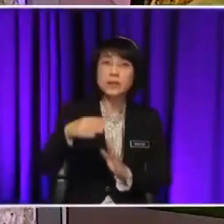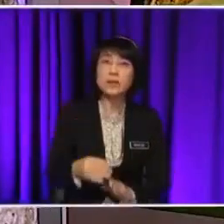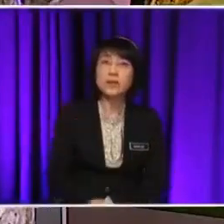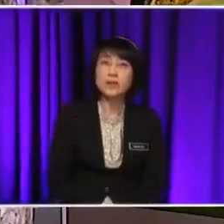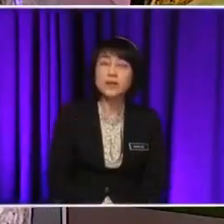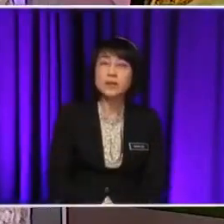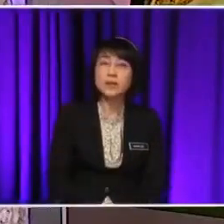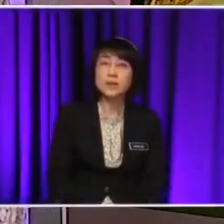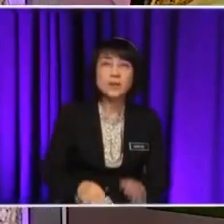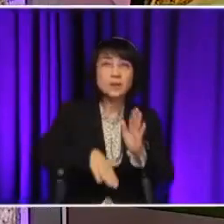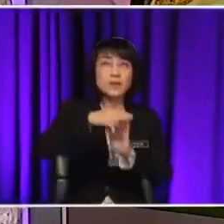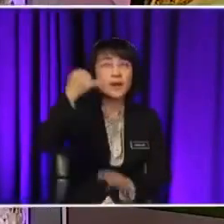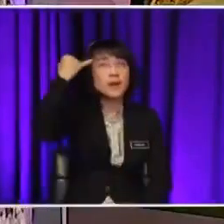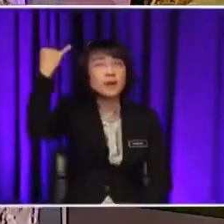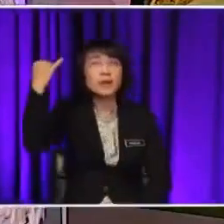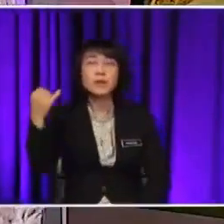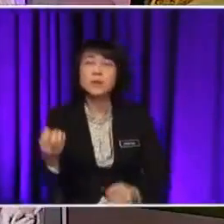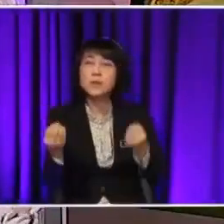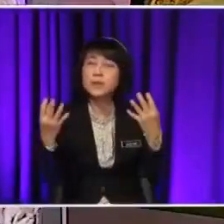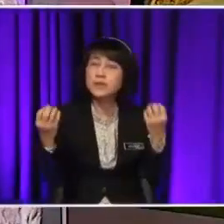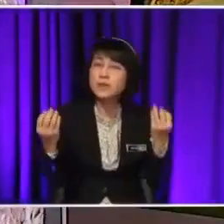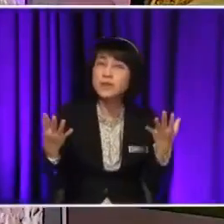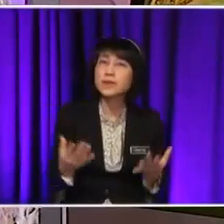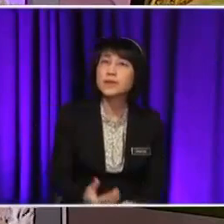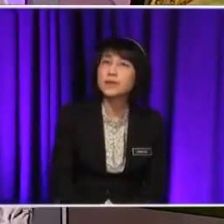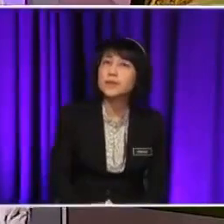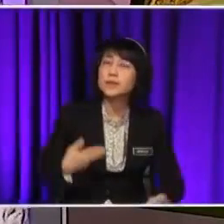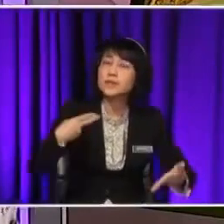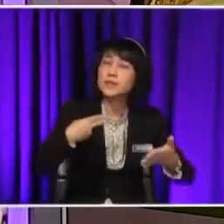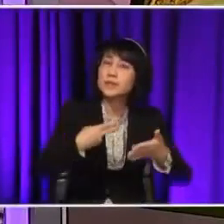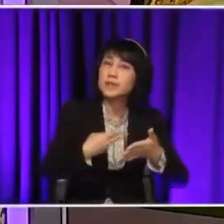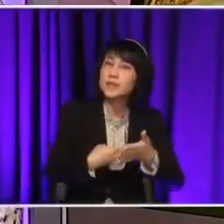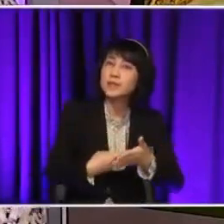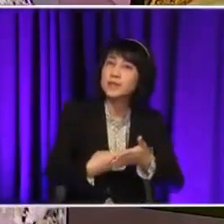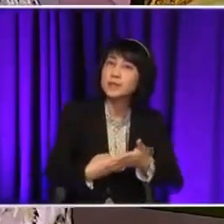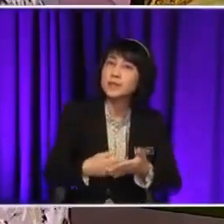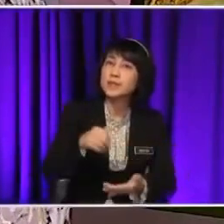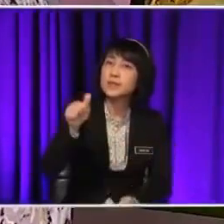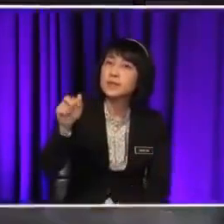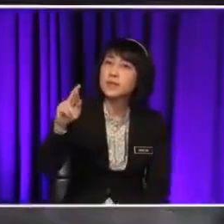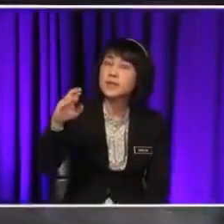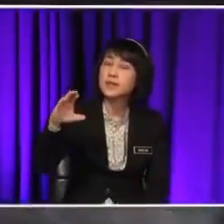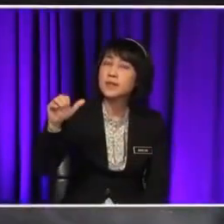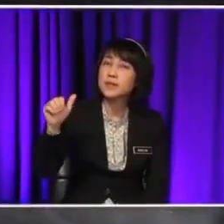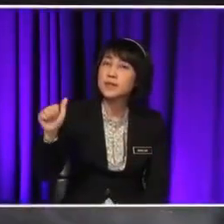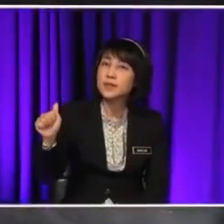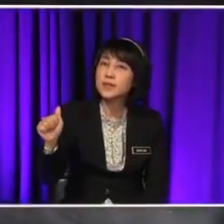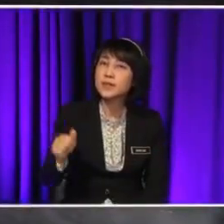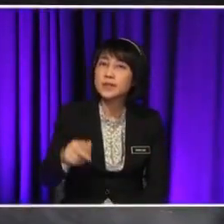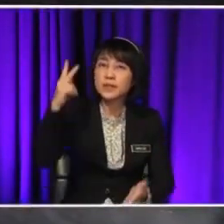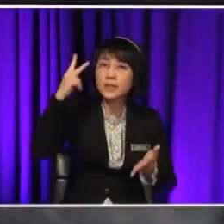idea yang banyak, yang lebih terbuka. Sebagai contoh, sehingga seni arca pada abad ke-20 dikenali sebagai